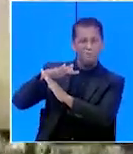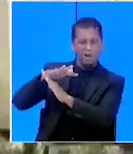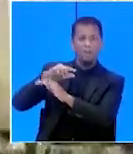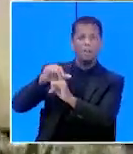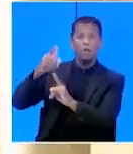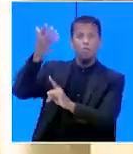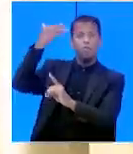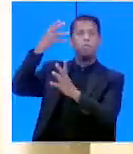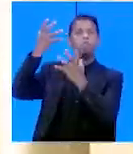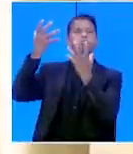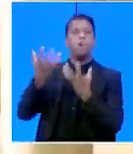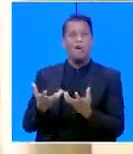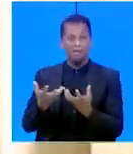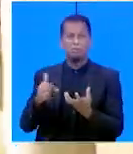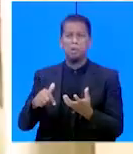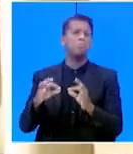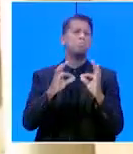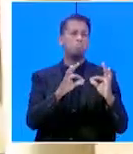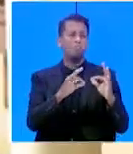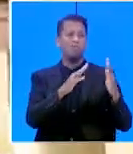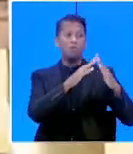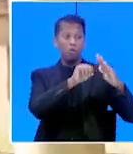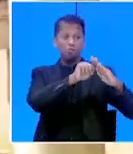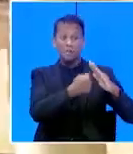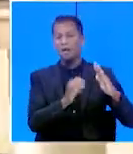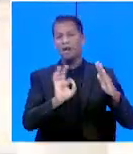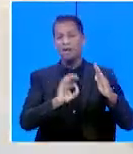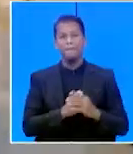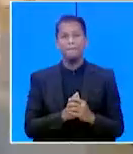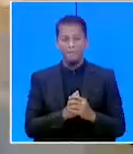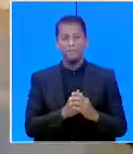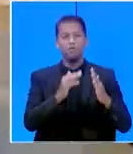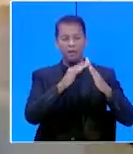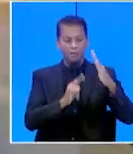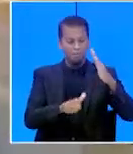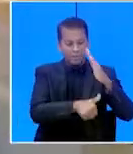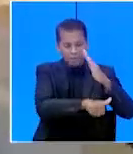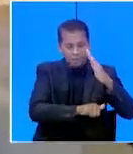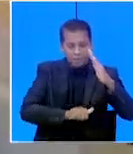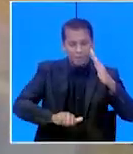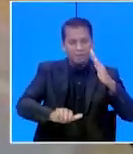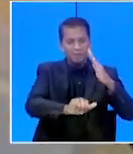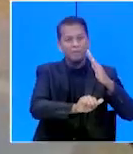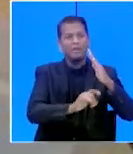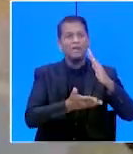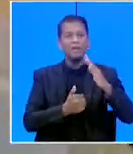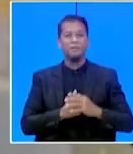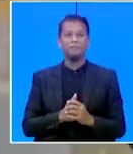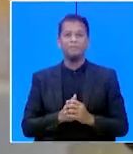rumah warga dan pembersihan material relatif lebih mudah dilakukan. Tadi debunya setebal apa, Pak? Dekat